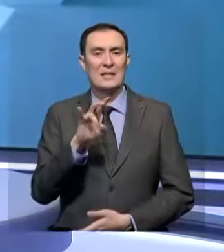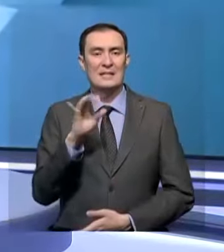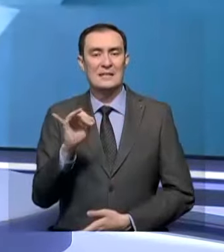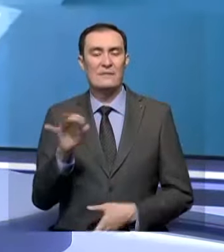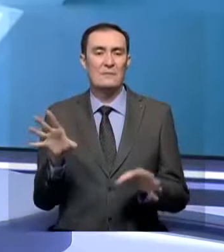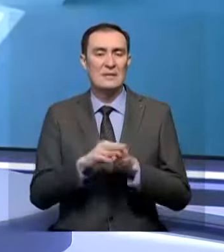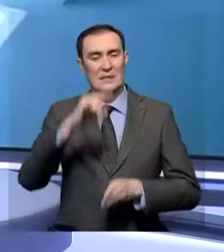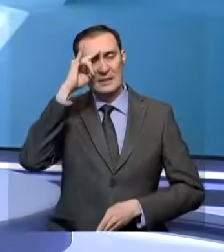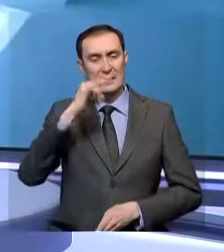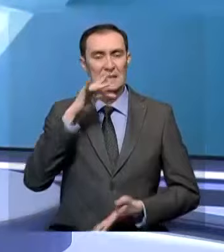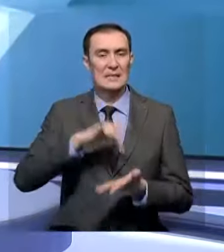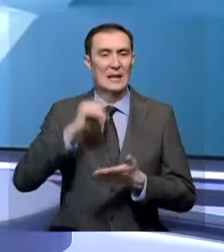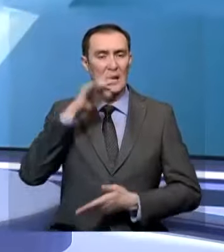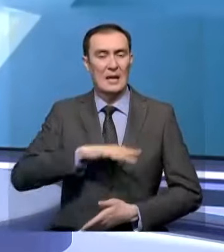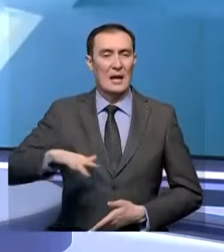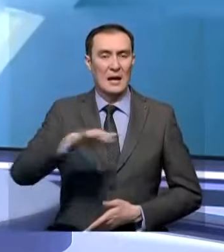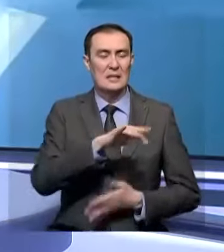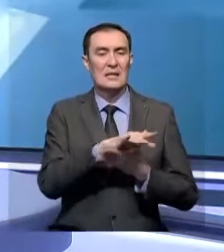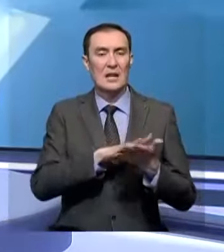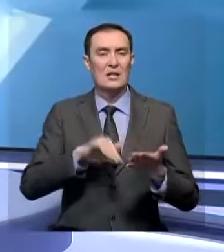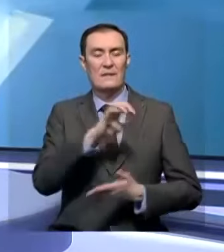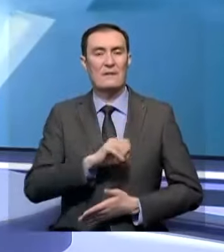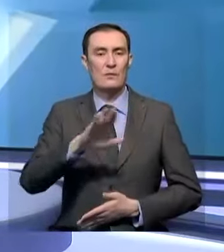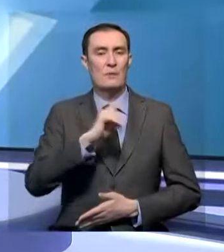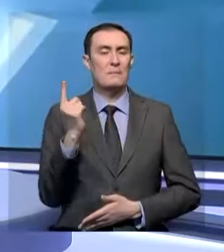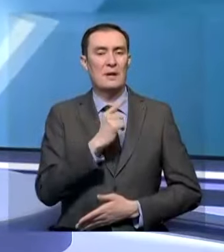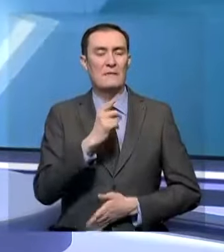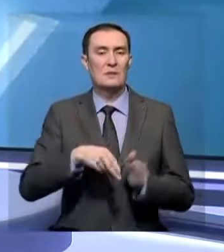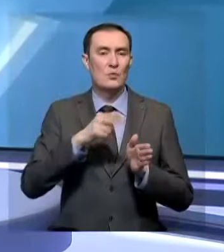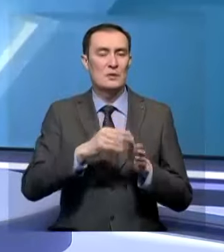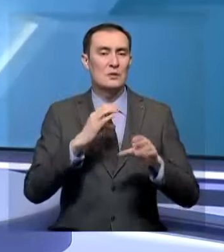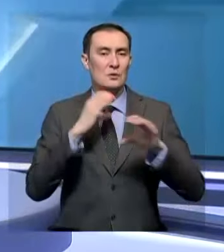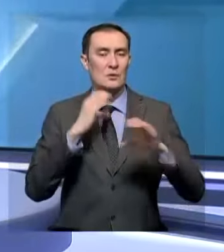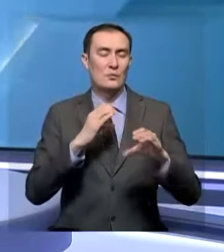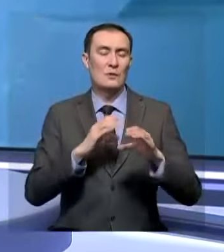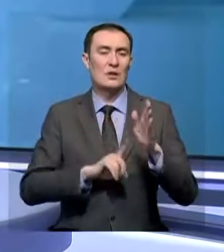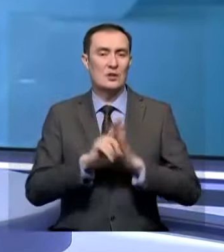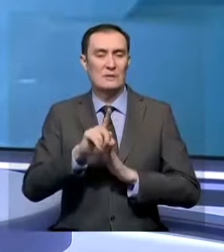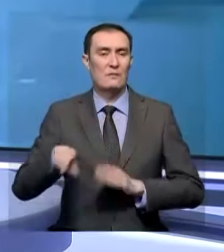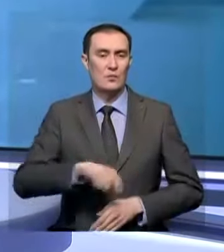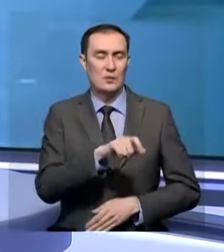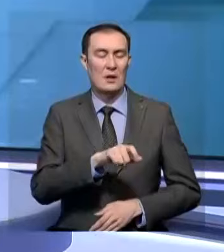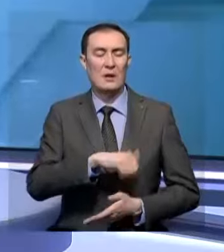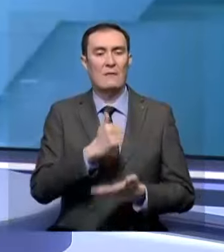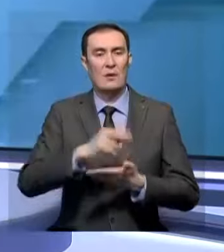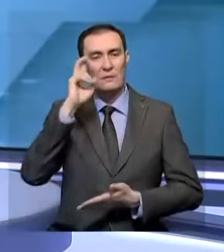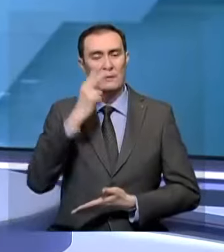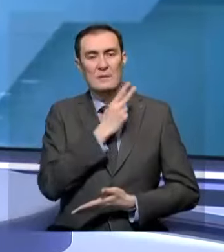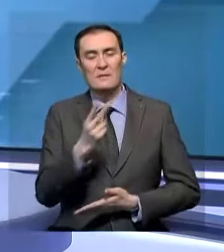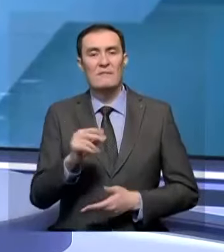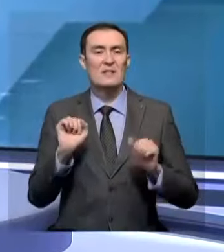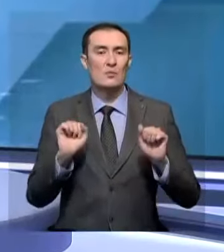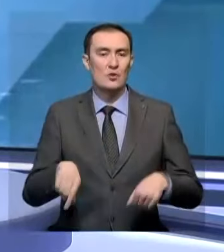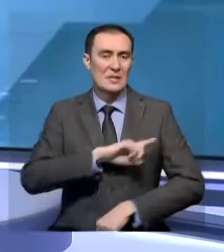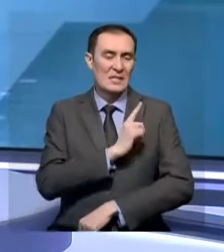Казахстаном, Центральной Азией и далее с Европой. Первый поезд с товаром уже отправился в путь. Глава государства ознакомился и с